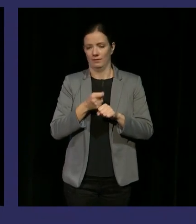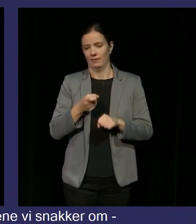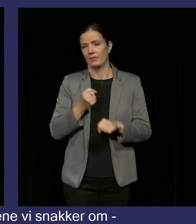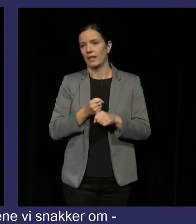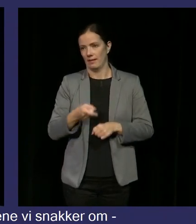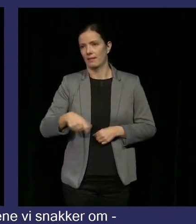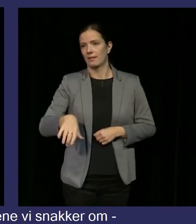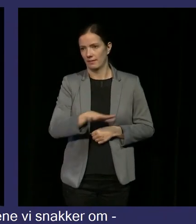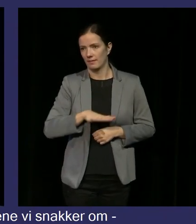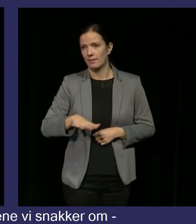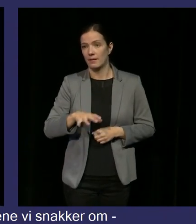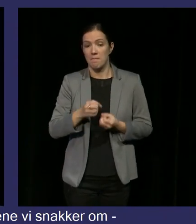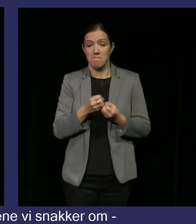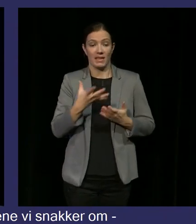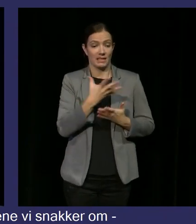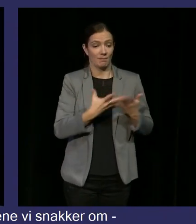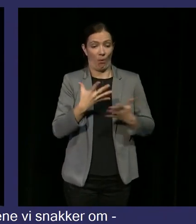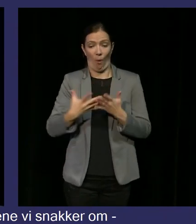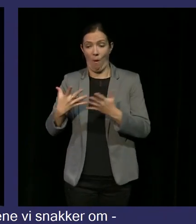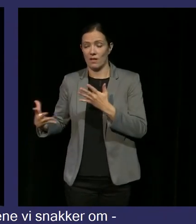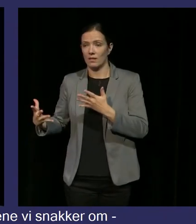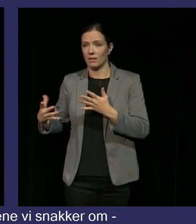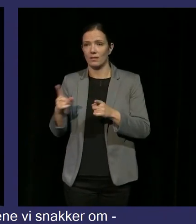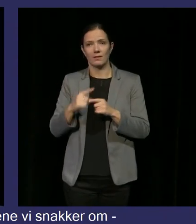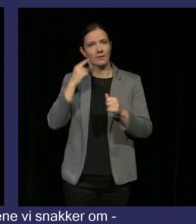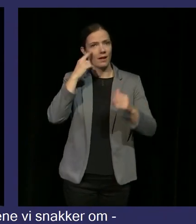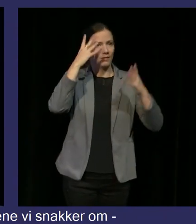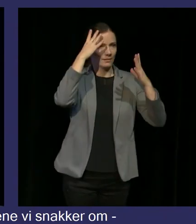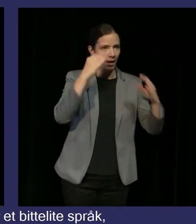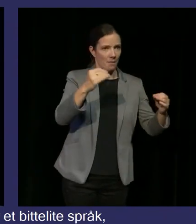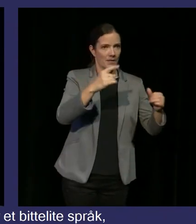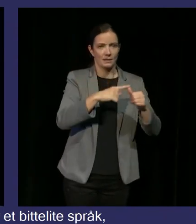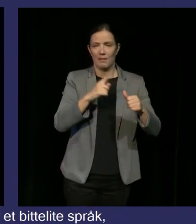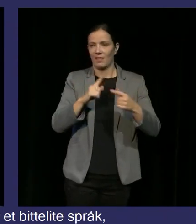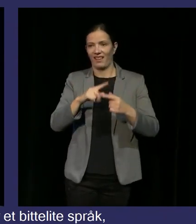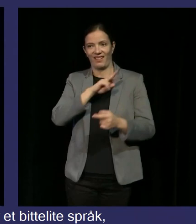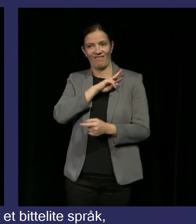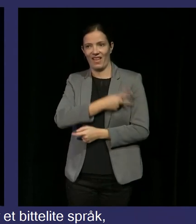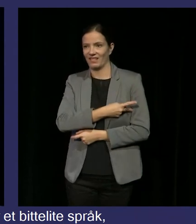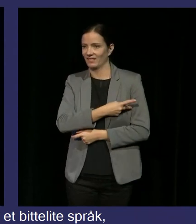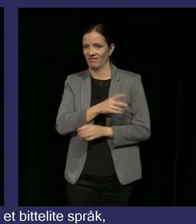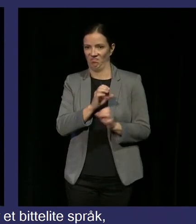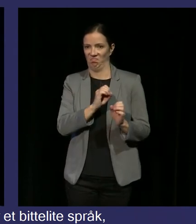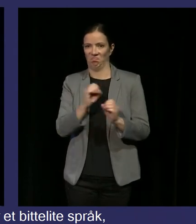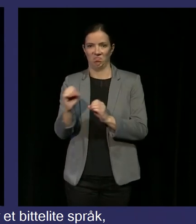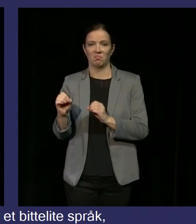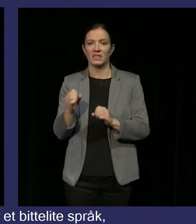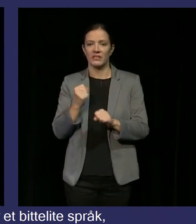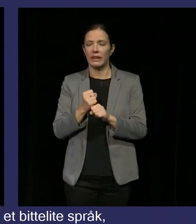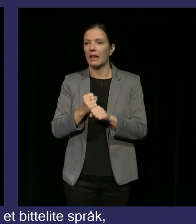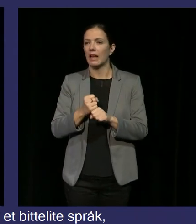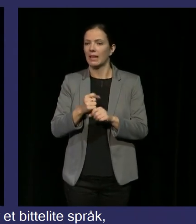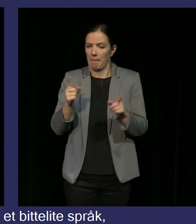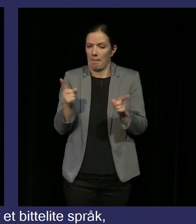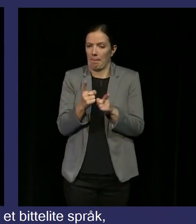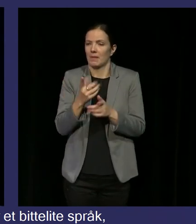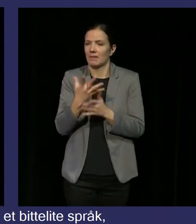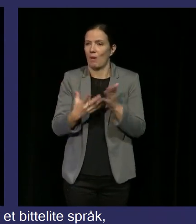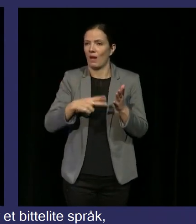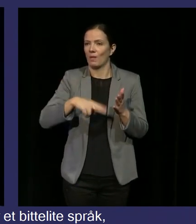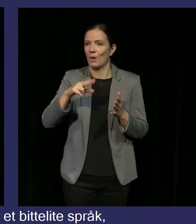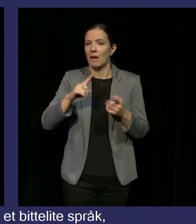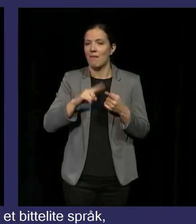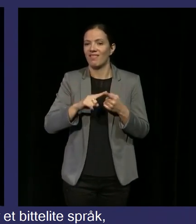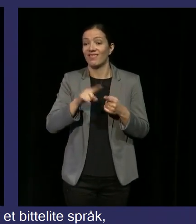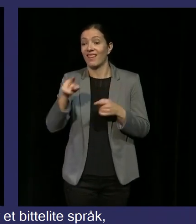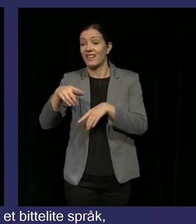området. For det klart at mange av disse språkene vi snakker om, nå har vi snakket mye om samisk, vi har nesten ikke snakket om kvensk, som I norsk sammenheng et bittelite språk, där de